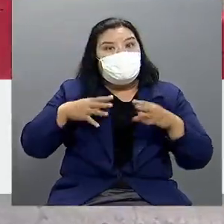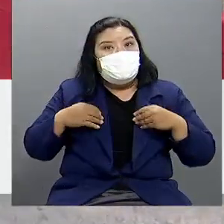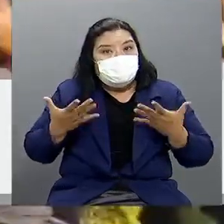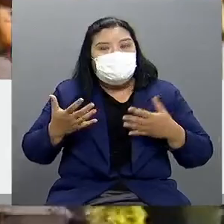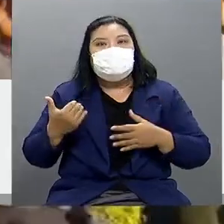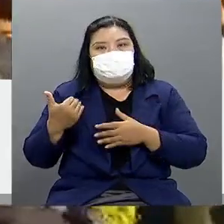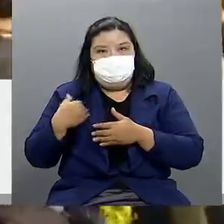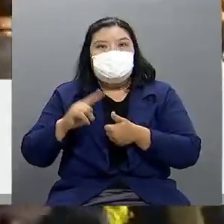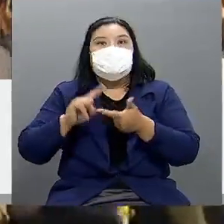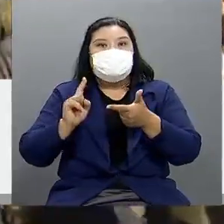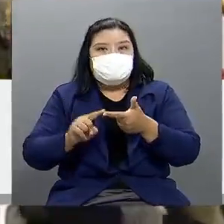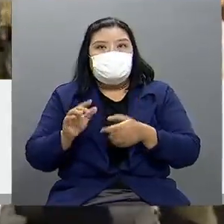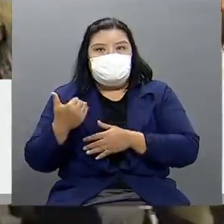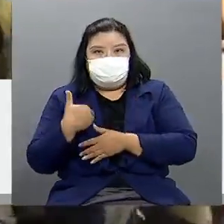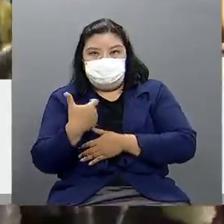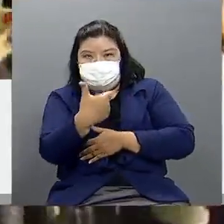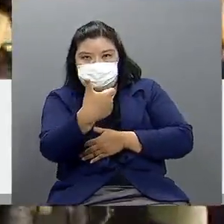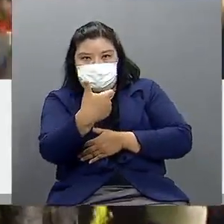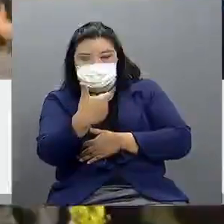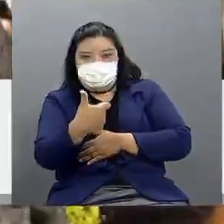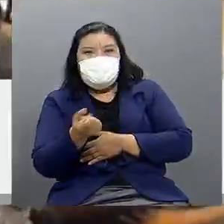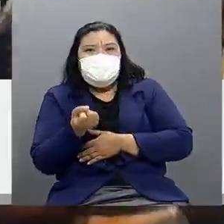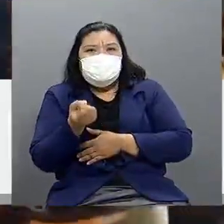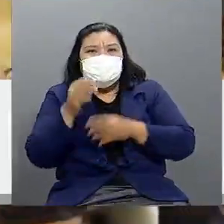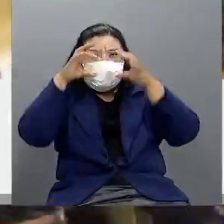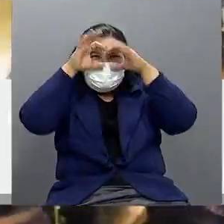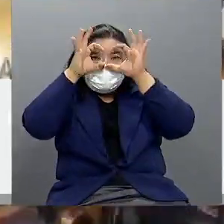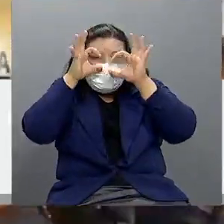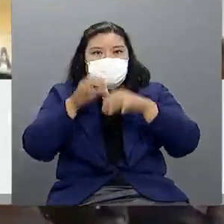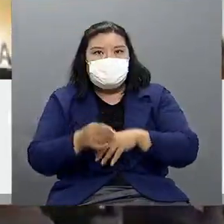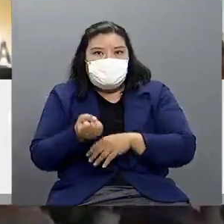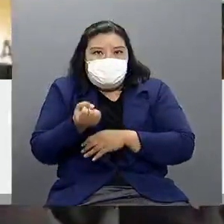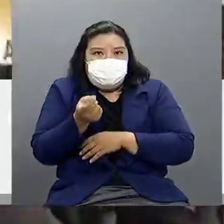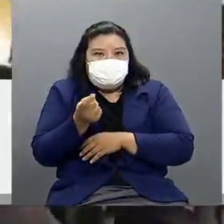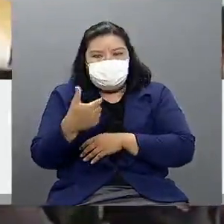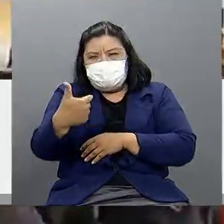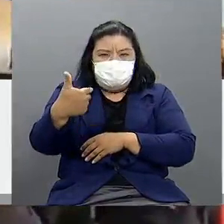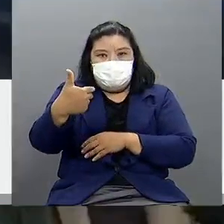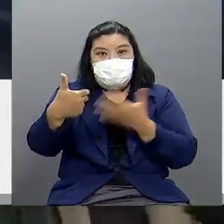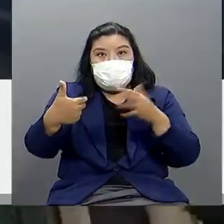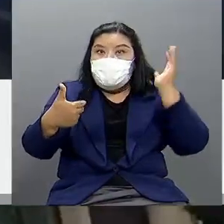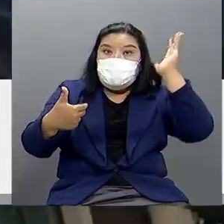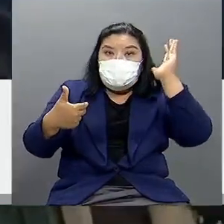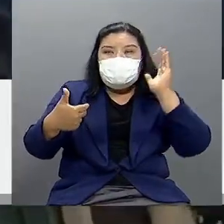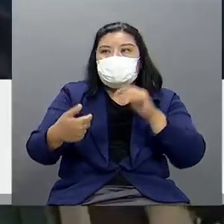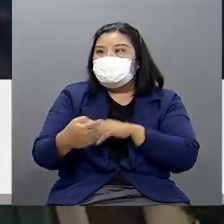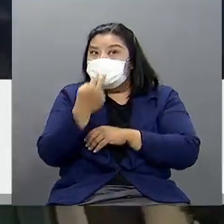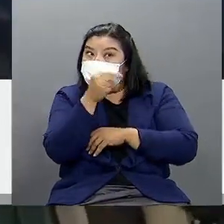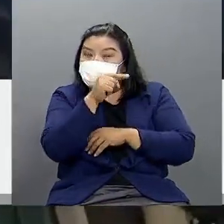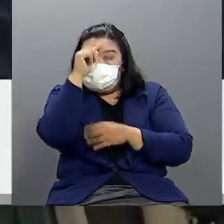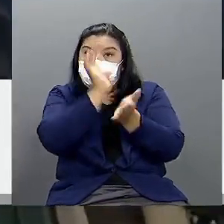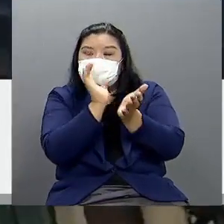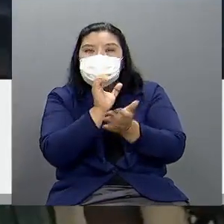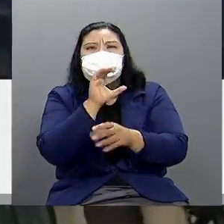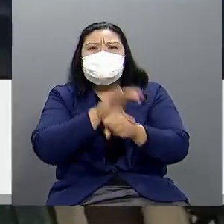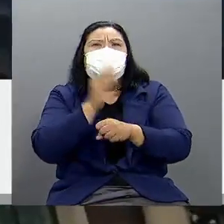ใช้ปืนข่มขู่ตำรวจที่จะบุกเข้าบ้านพักก็ถูกแจ้งข้อกล่าวหาแต่เหตุการณ์ที่สืบเนื่องมาจากที่เสกโลโซถูก